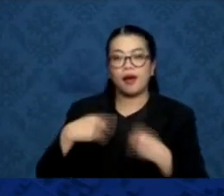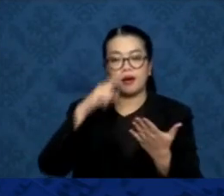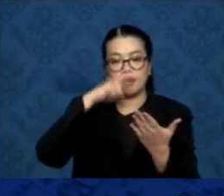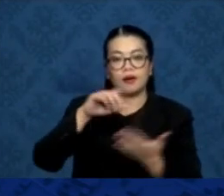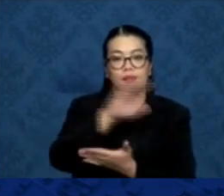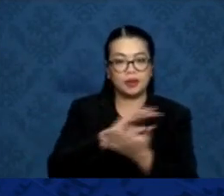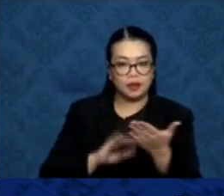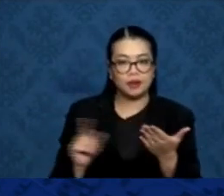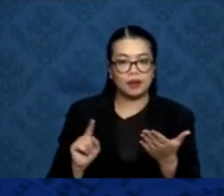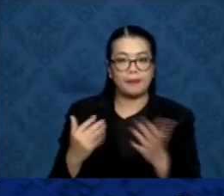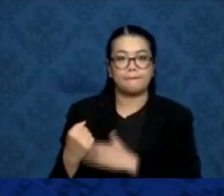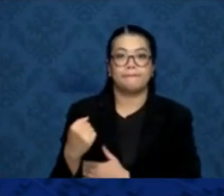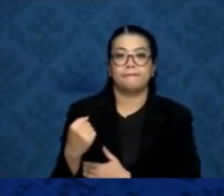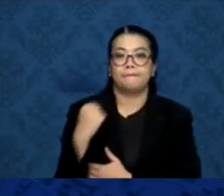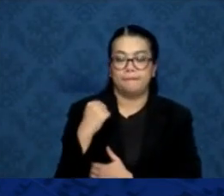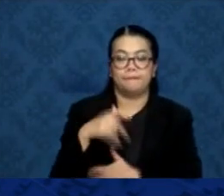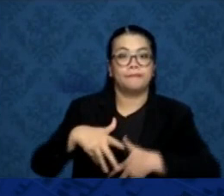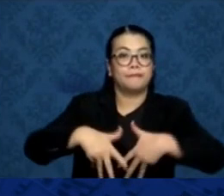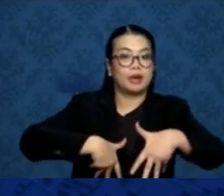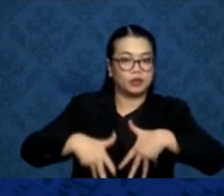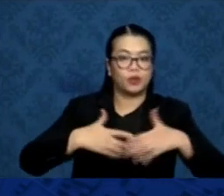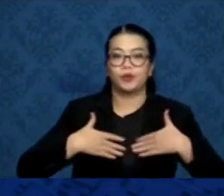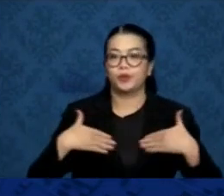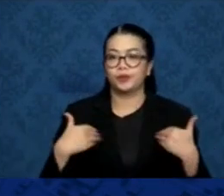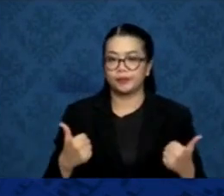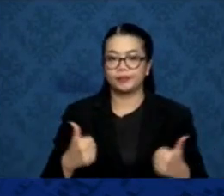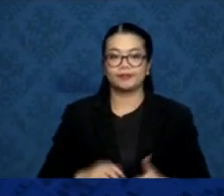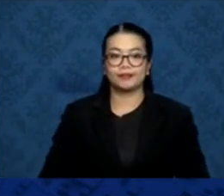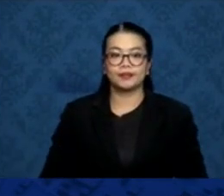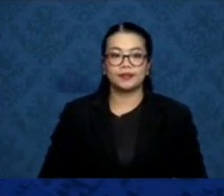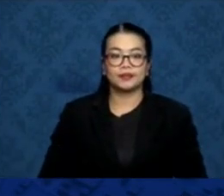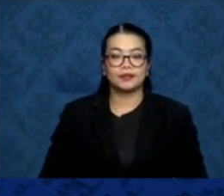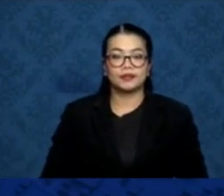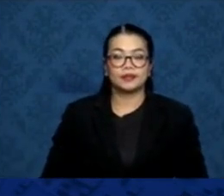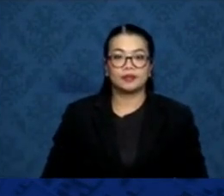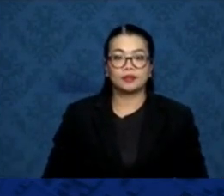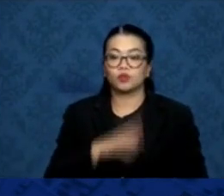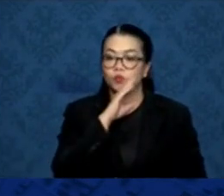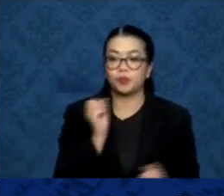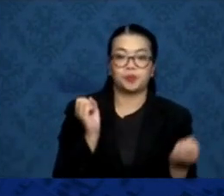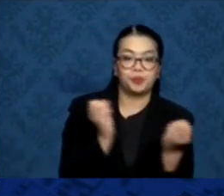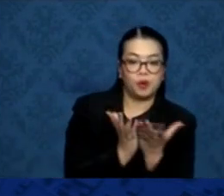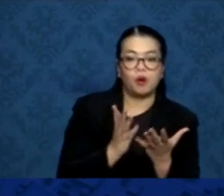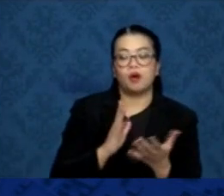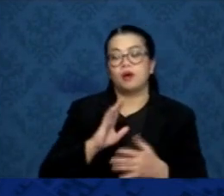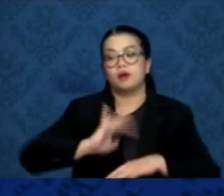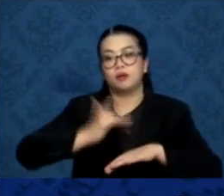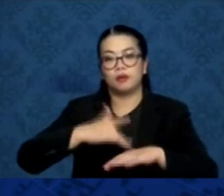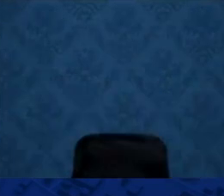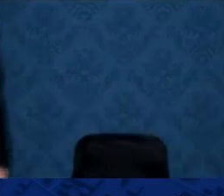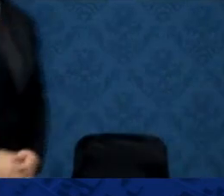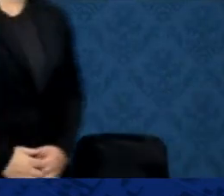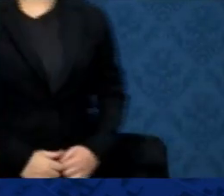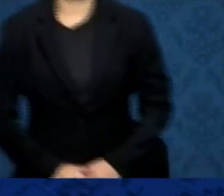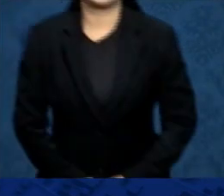57,162.1 ล้านบาทเพื่อพัฒนาศักยภาพการป้องกันประเทศและความพร้อมเผชิญภัยคุกคามผู้มิติเพื่อให้หน่วยงานด้านการข่าว